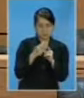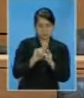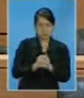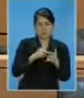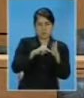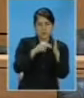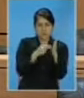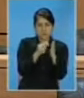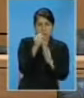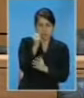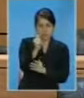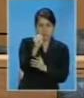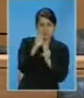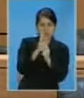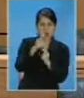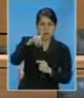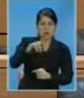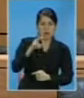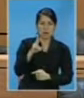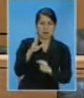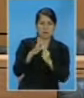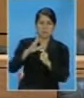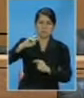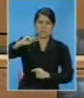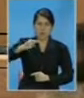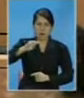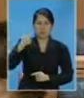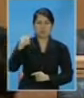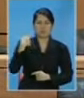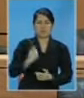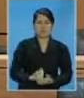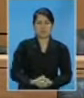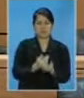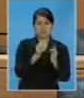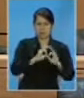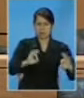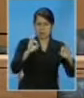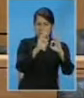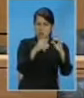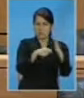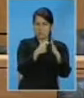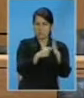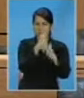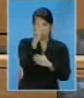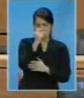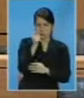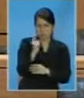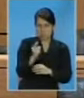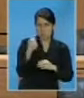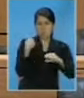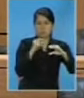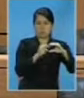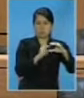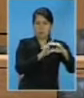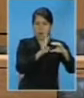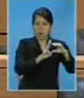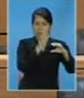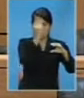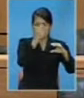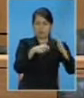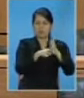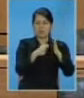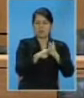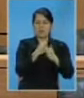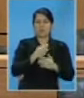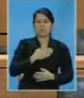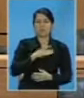องจริงกับกล้องไม่จริงสีสำคัญทำไมต้องมีครับผมได้สอบถามในการประชุม